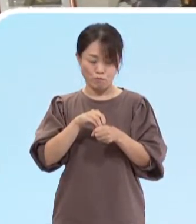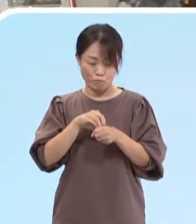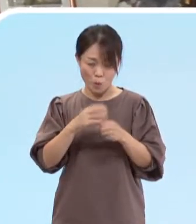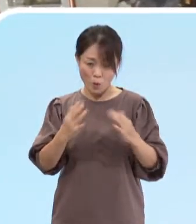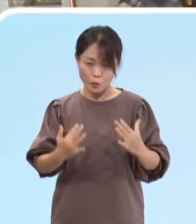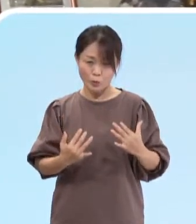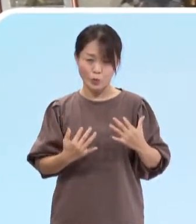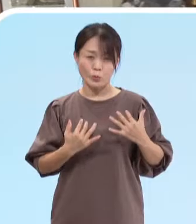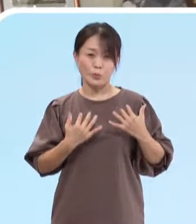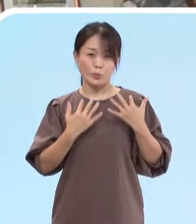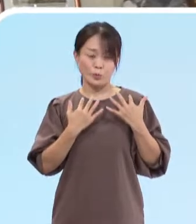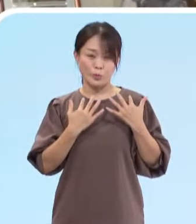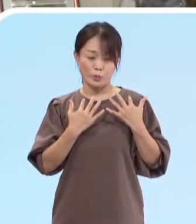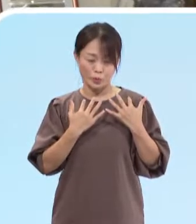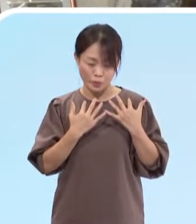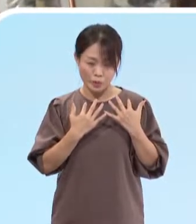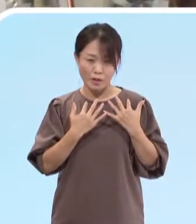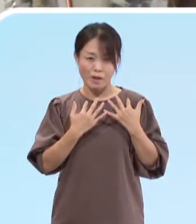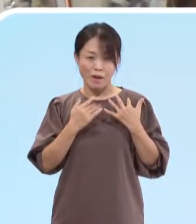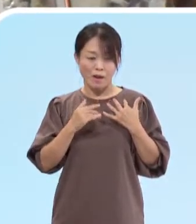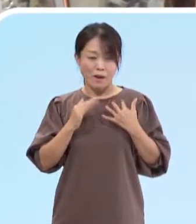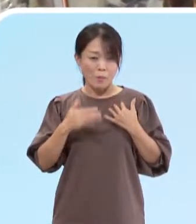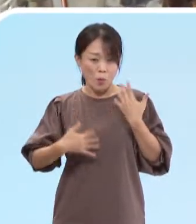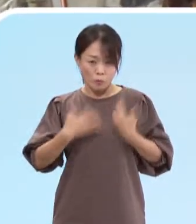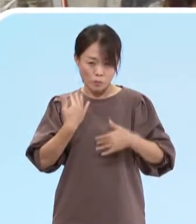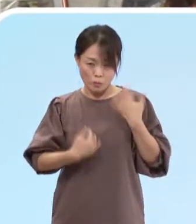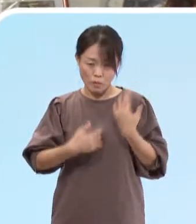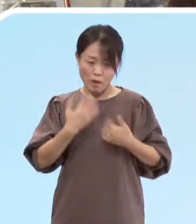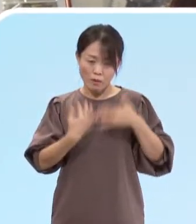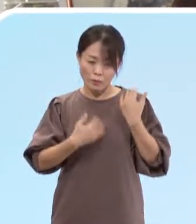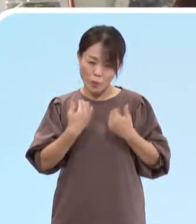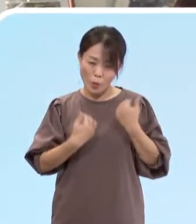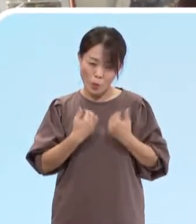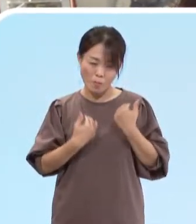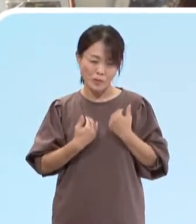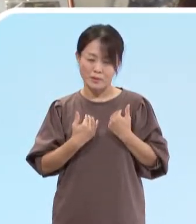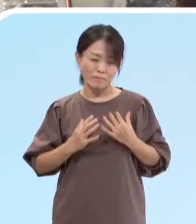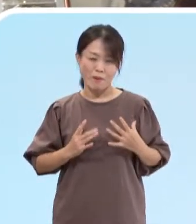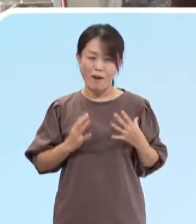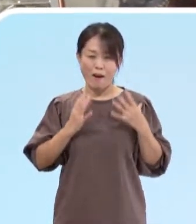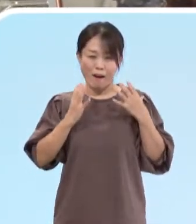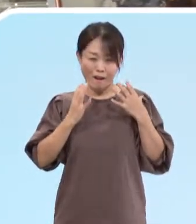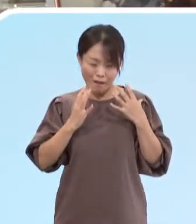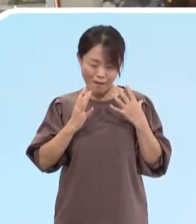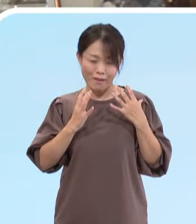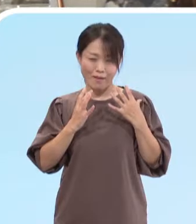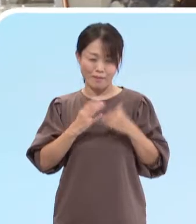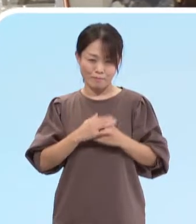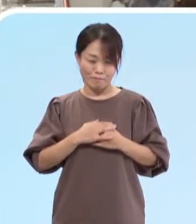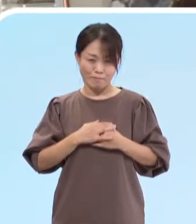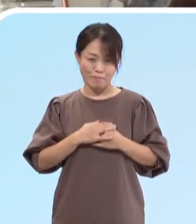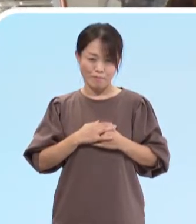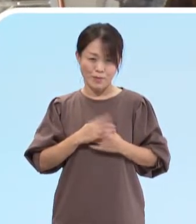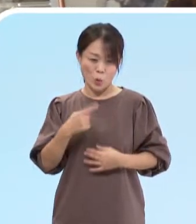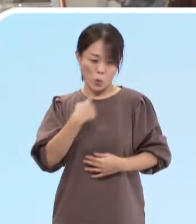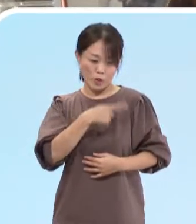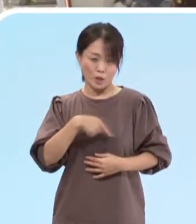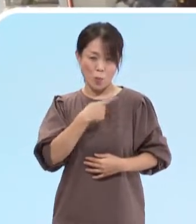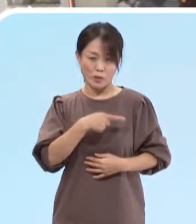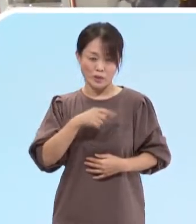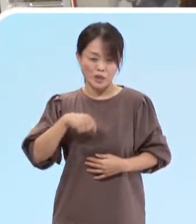たになってこう固まってるような気がして、そっからあとはね、もう喜びでどうしようもなかったんで、嬉しくて嬉しくてしょうがなかったん